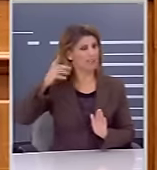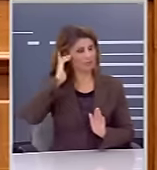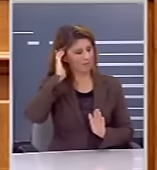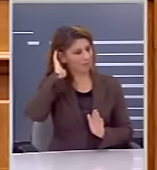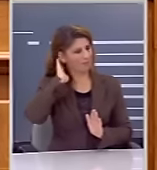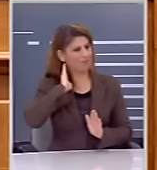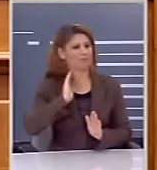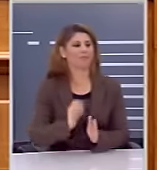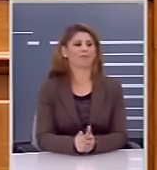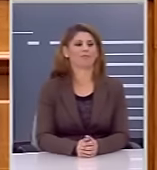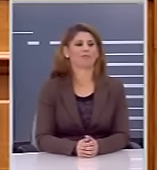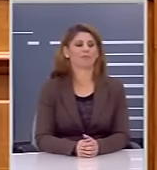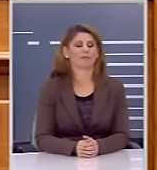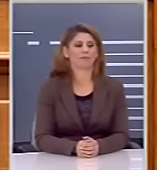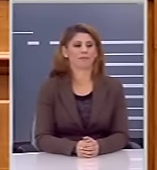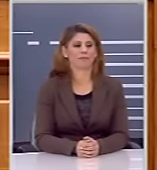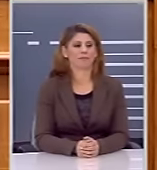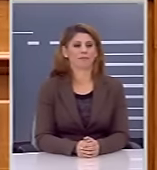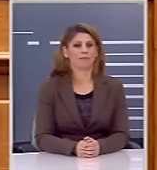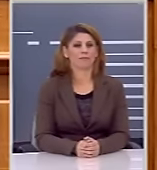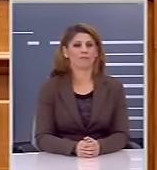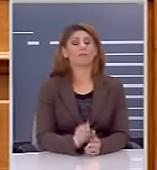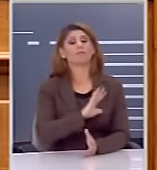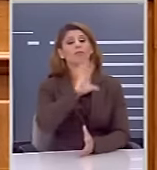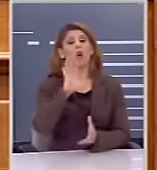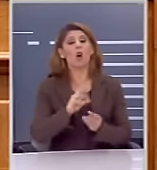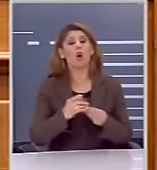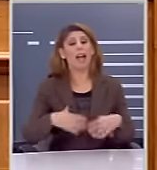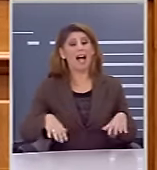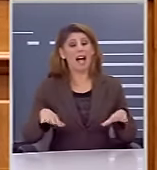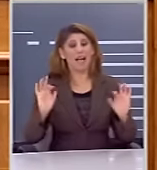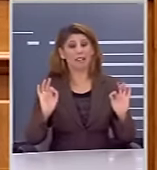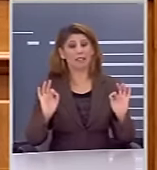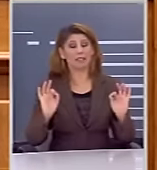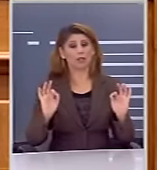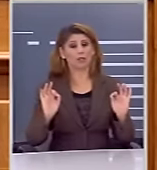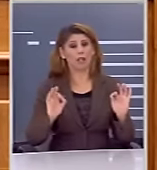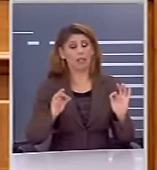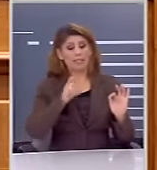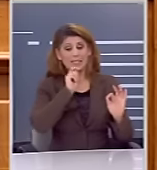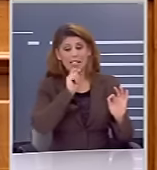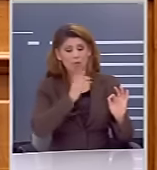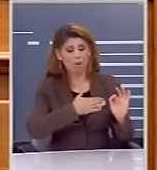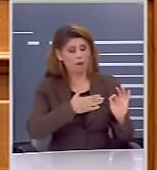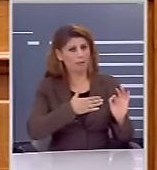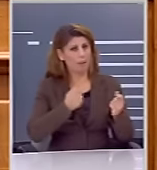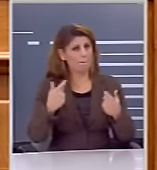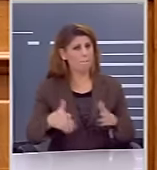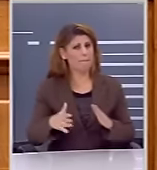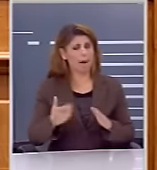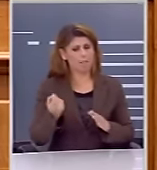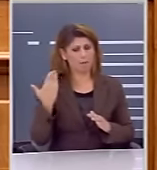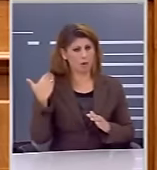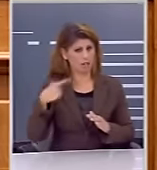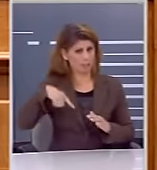Όλα ξεκινούν με μια πραγματικά συνέντευξη από καρδιάς που έδωσε ο αντιπρόεδρος της Νέας Δημοκρατίας πριν από λίγες